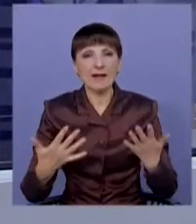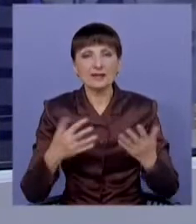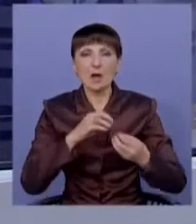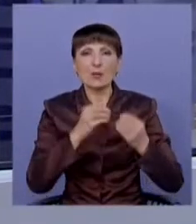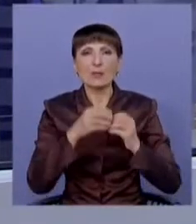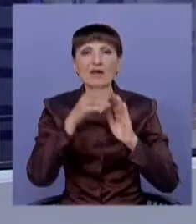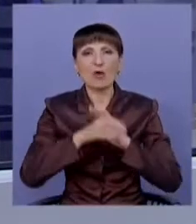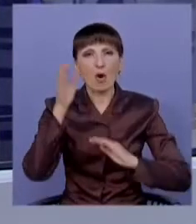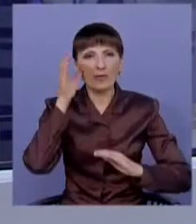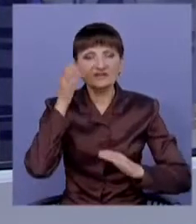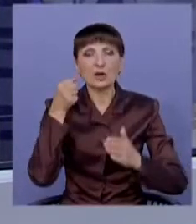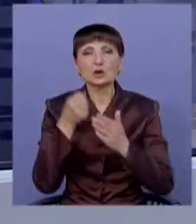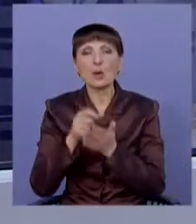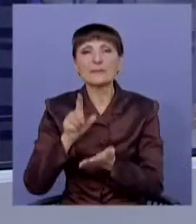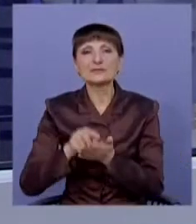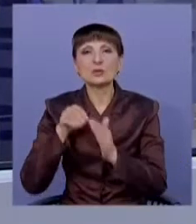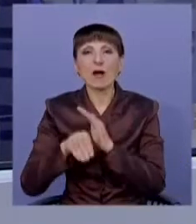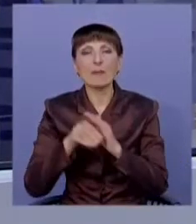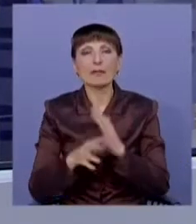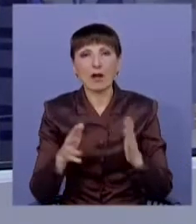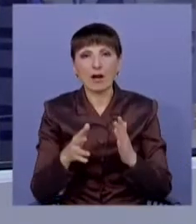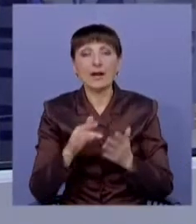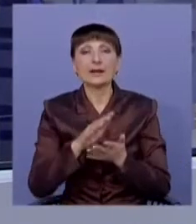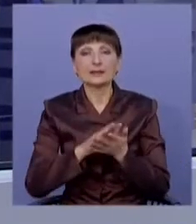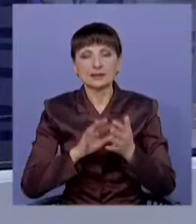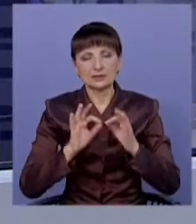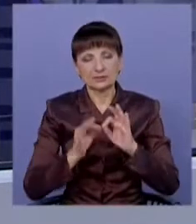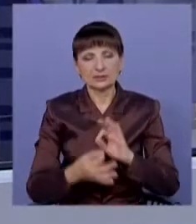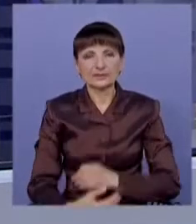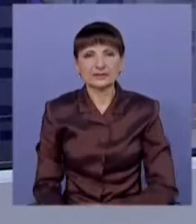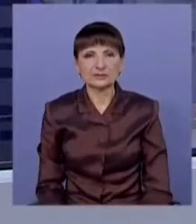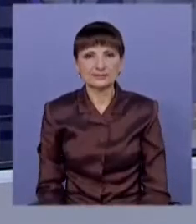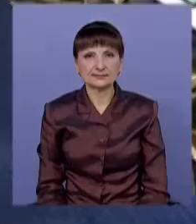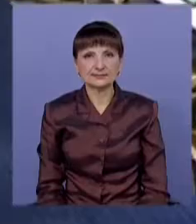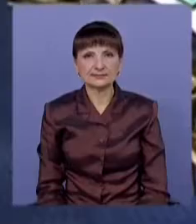в сфере образования до пенсионных накоплений. Гульнас Мустафа передает из столицы.